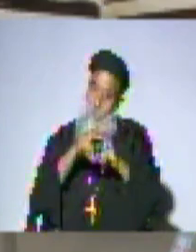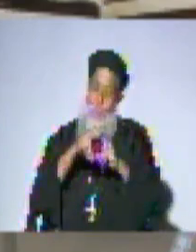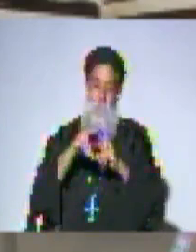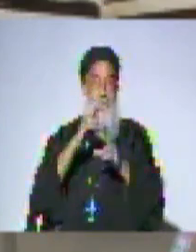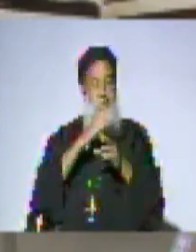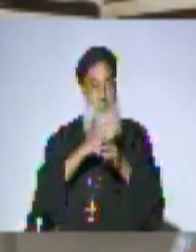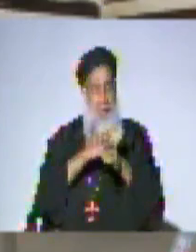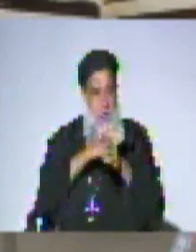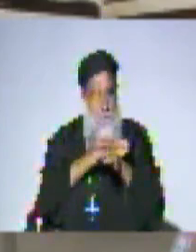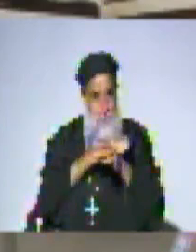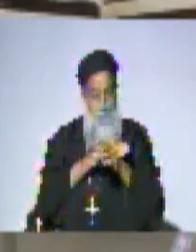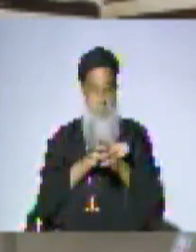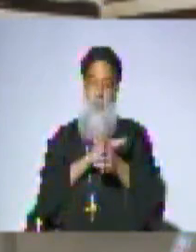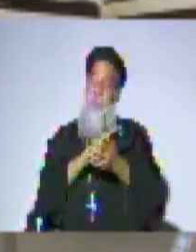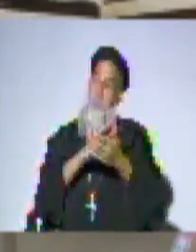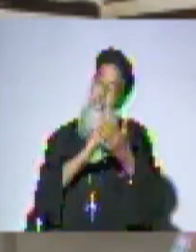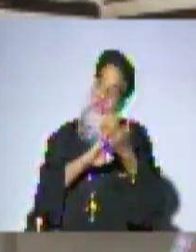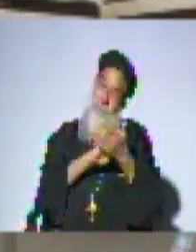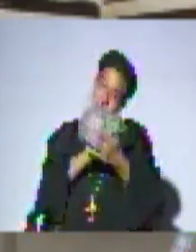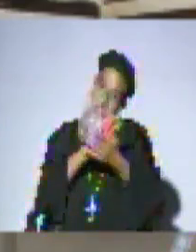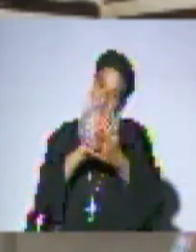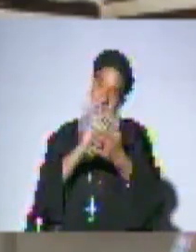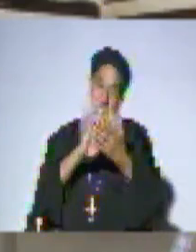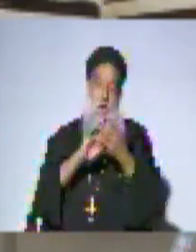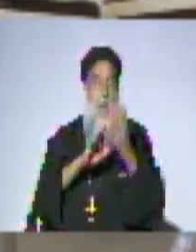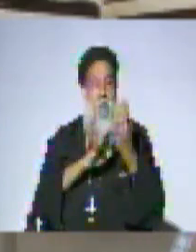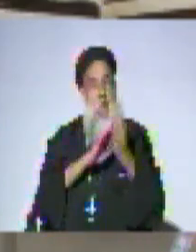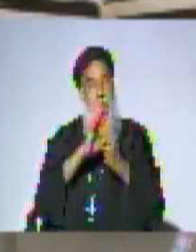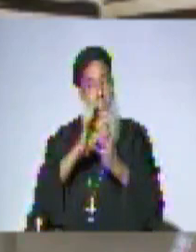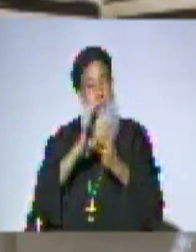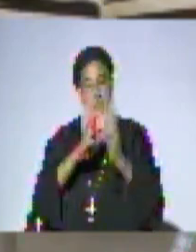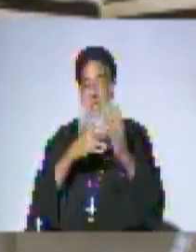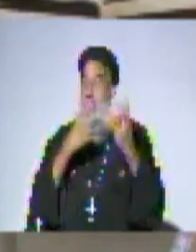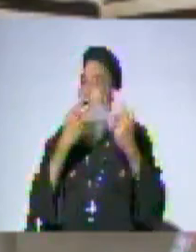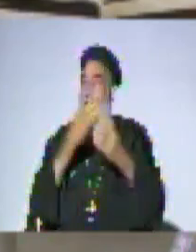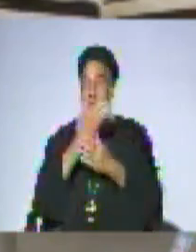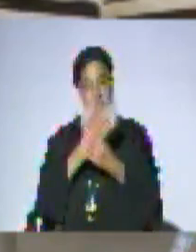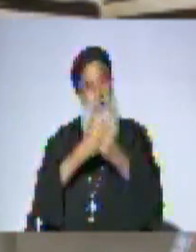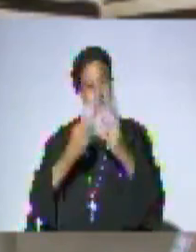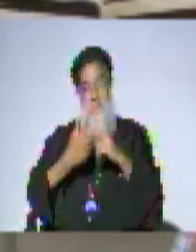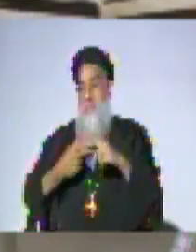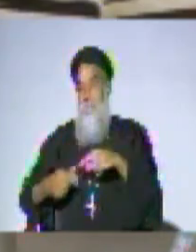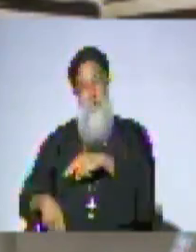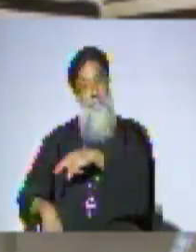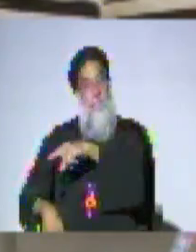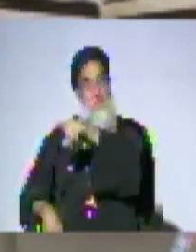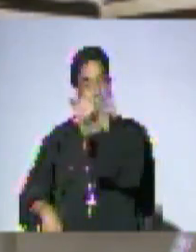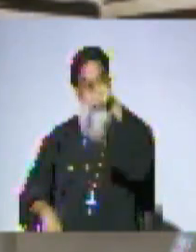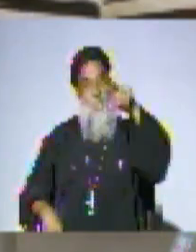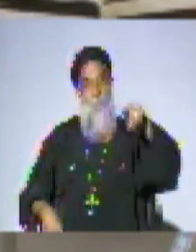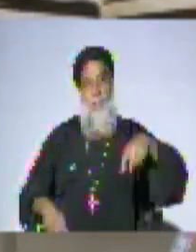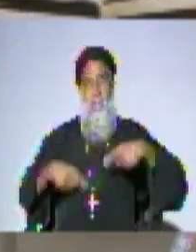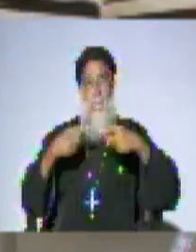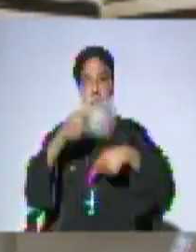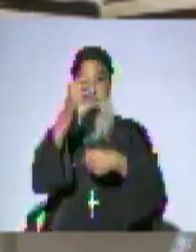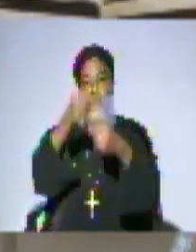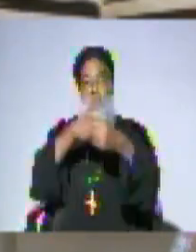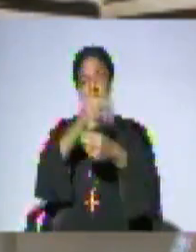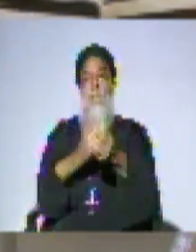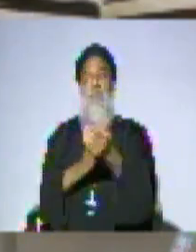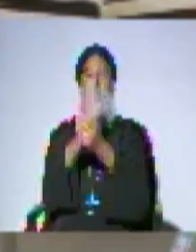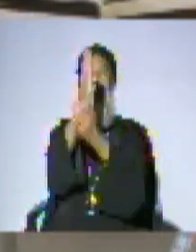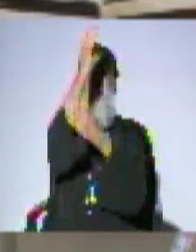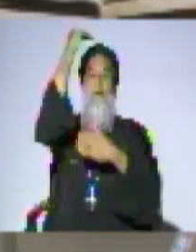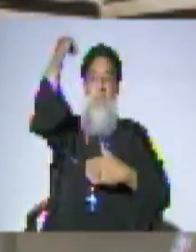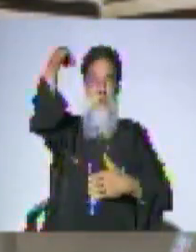باضطهادات، بيسمح بحاجات تحصل لأولاده أو يعني لشعبه، عشان هيكافئهم في السماء.